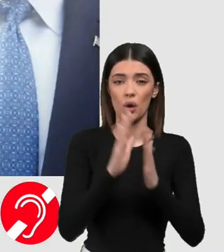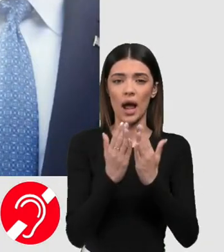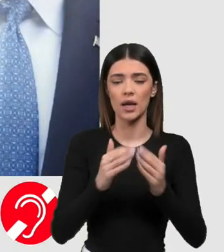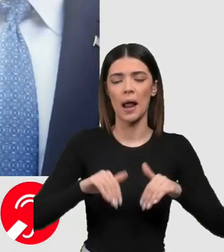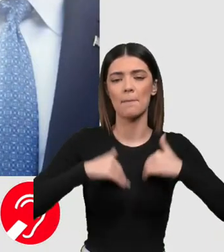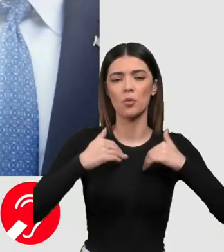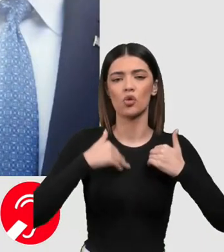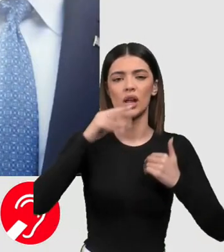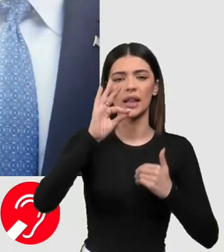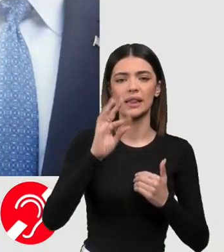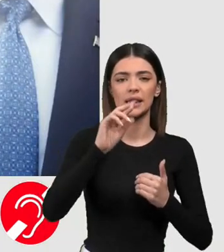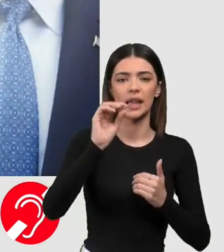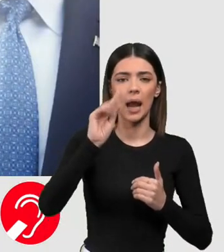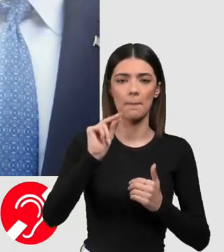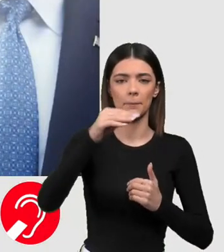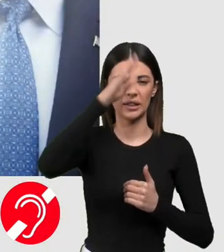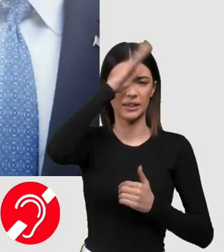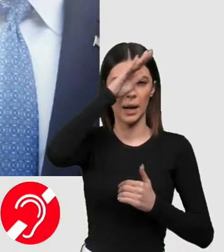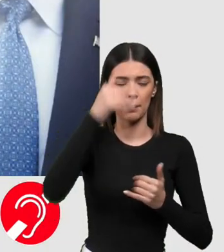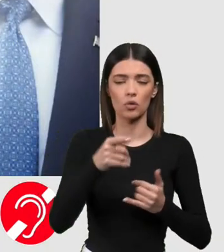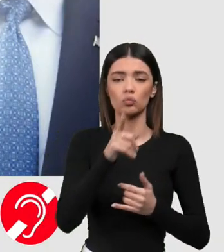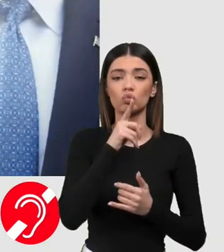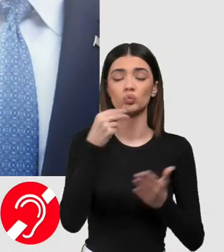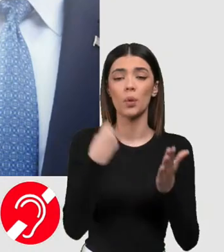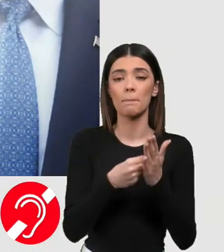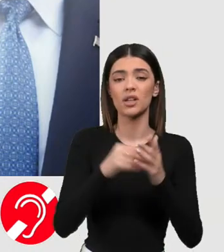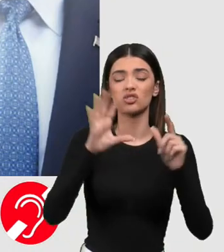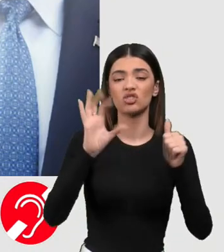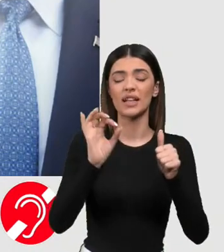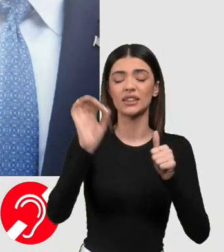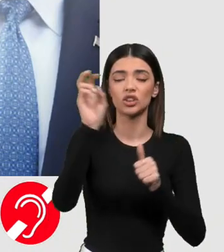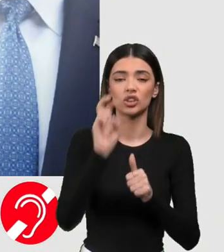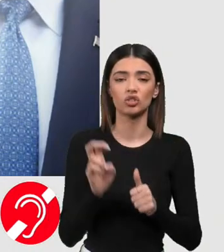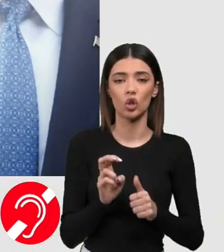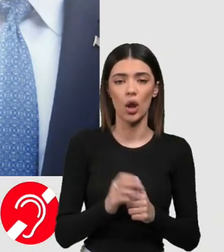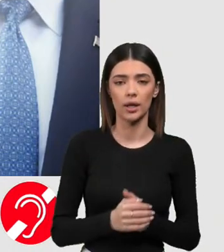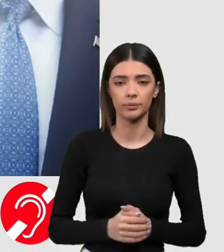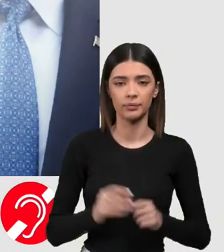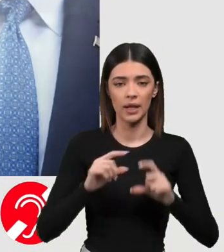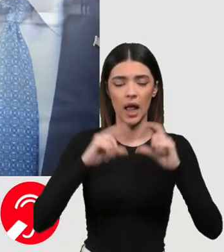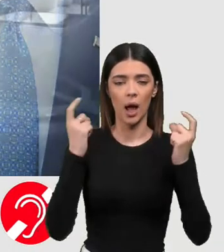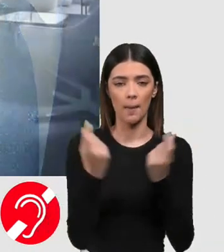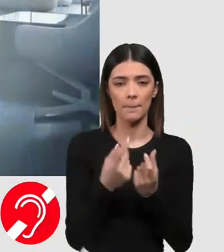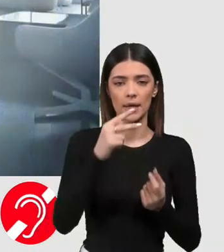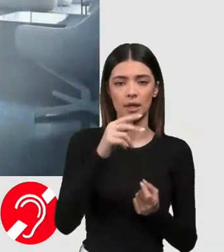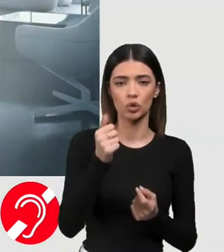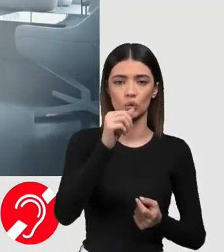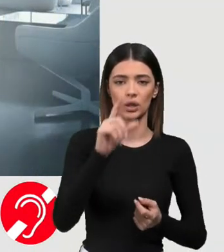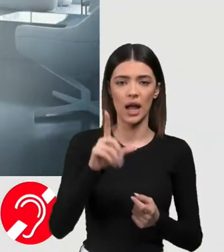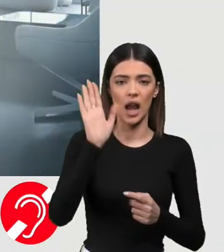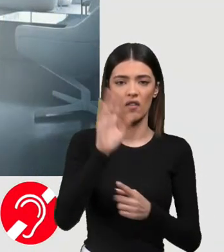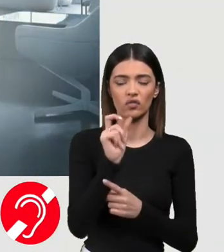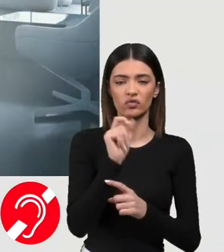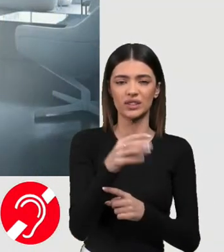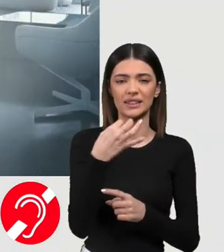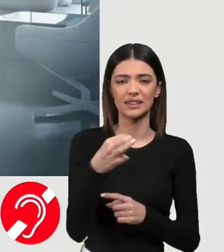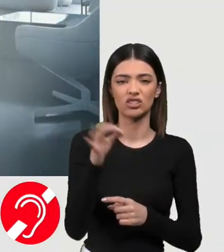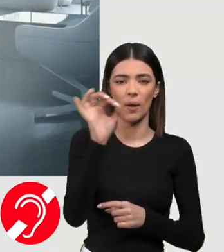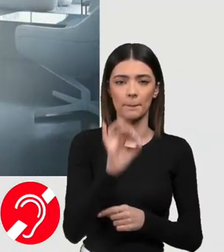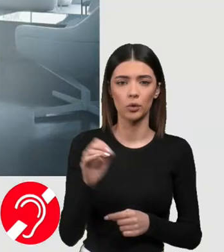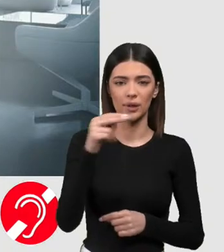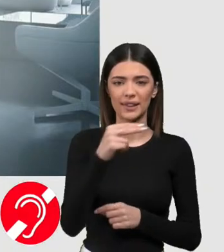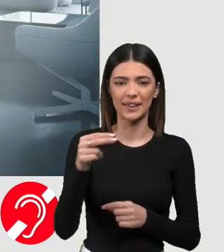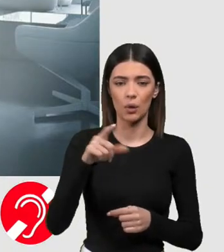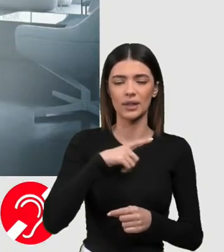God Bless the USA Bible, cartea preferată a lui Trump, așa cum a numit-o, costă $60. Și apartamentul lui Lagerfeld a fost vândut